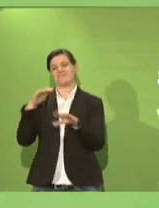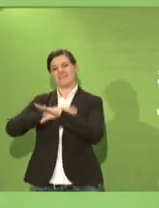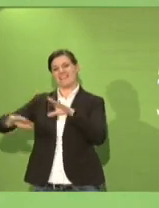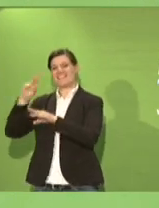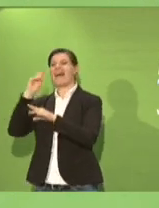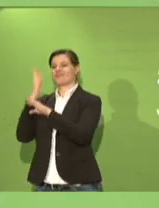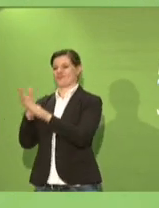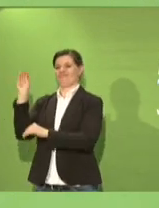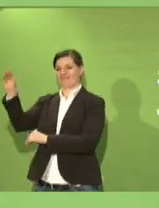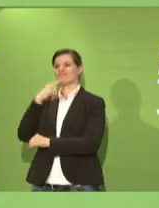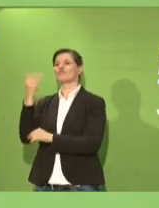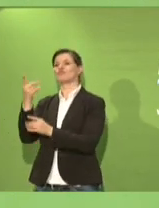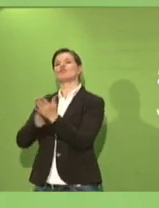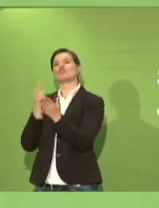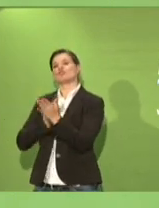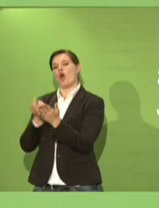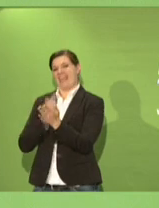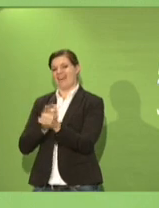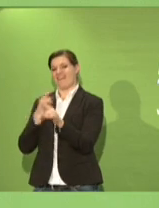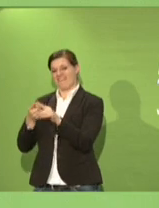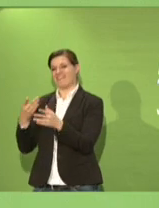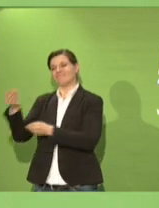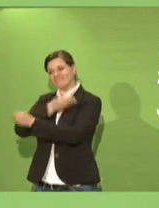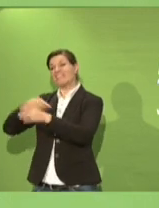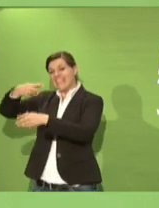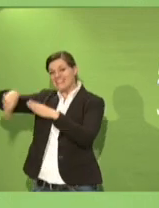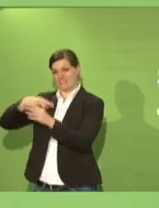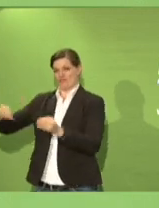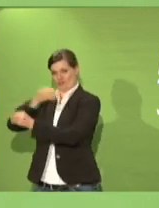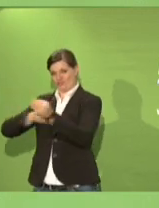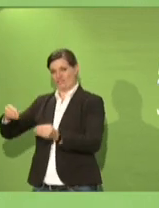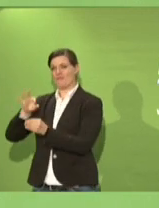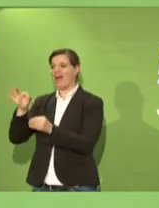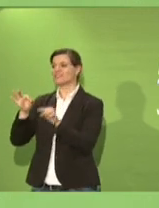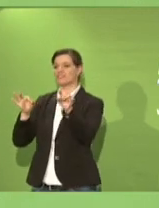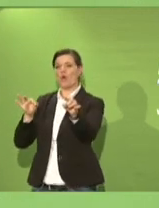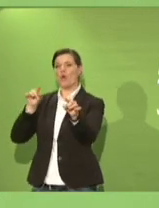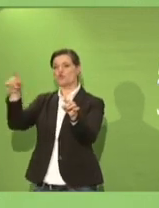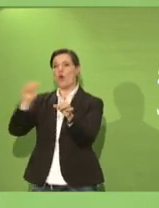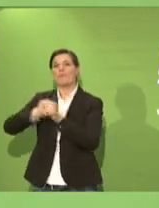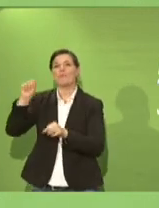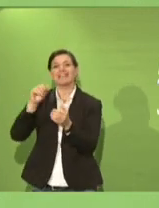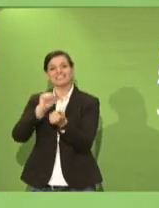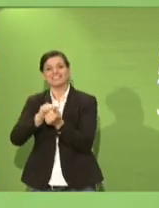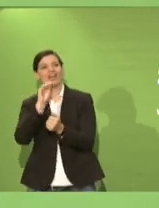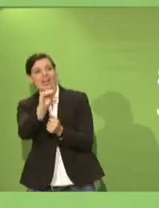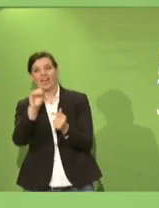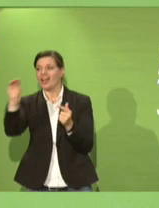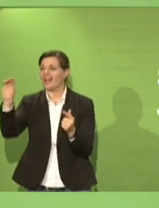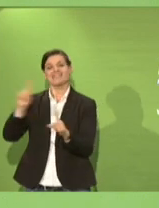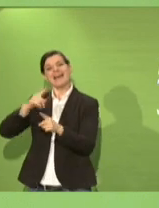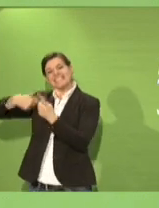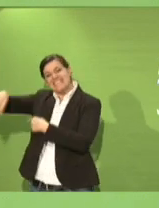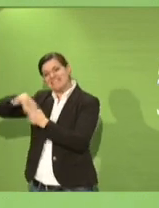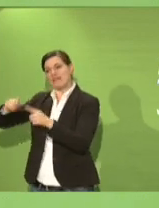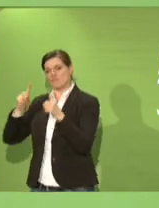Thema Steuerdebatte intern heftig diskutieren, aber nicht einzelne Vorstöße über die Presse dazu machen. Das ist ein Thema, was